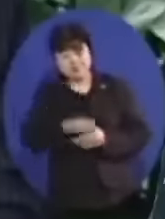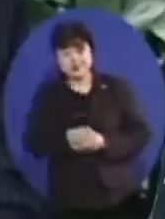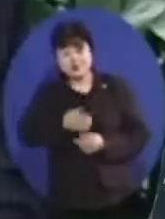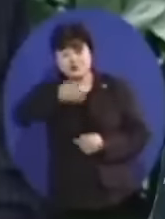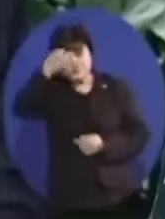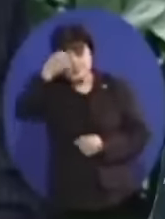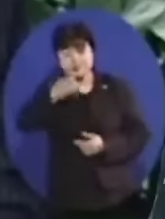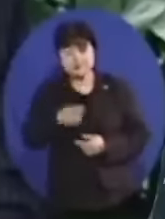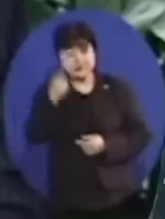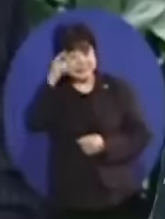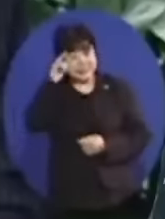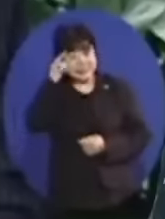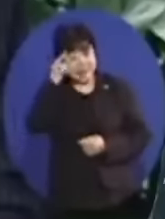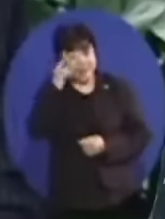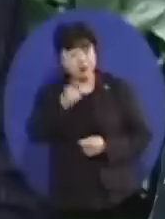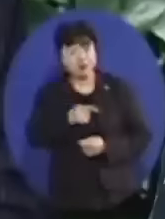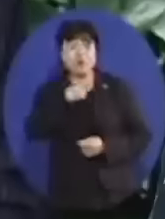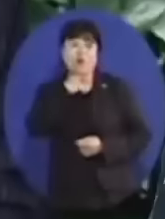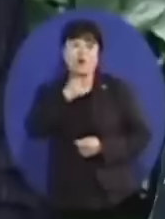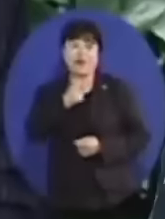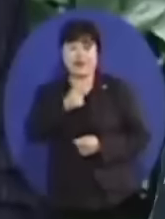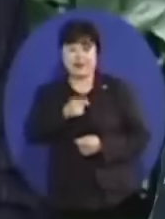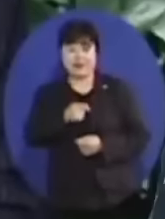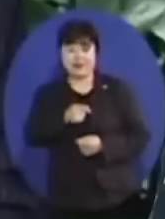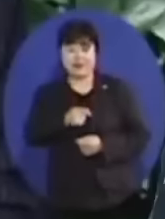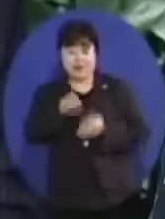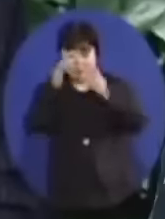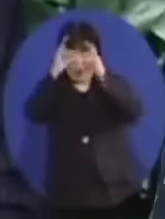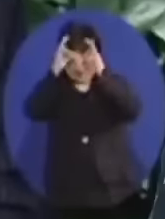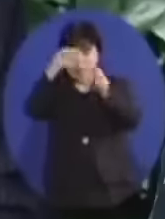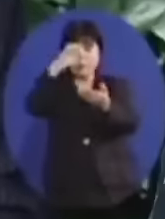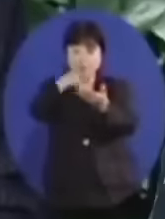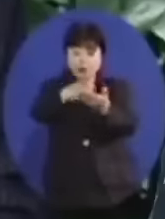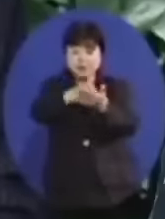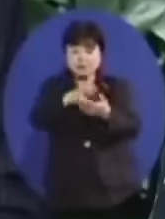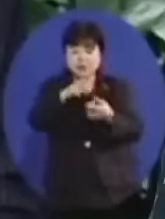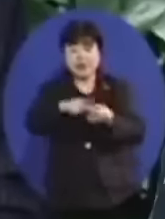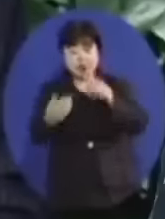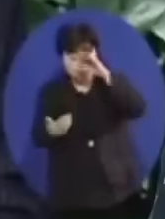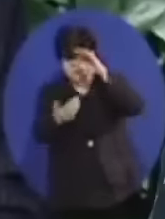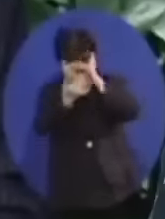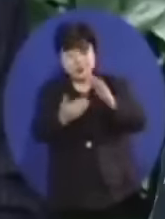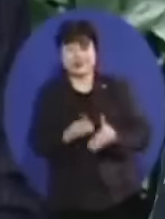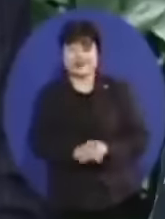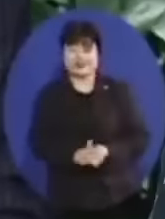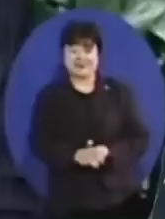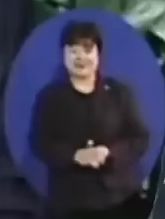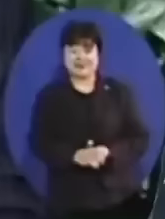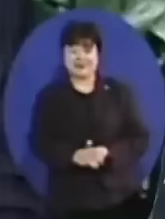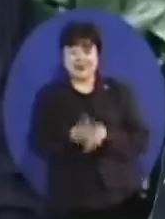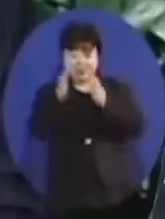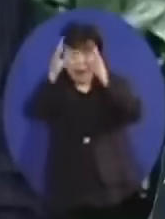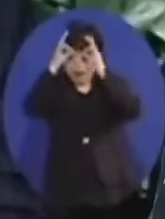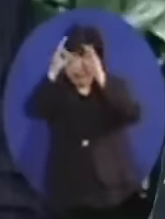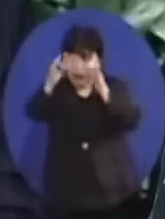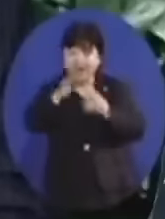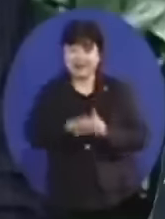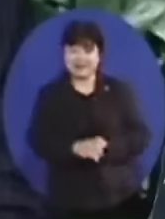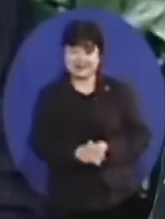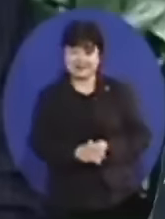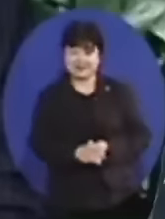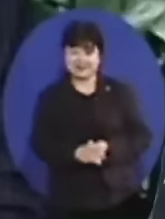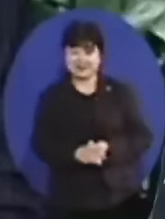꿈을 상상하고 바라보면 바라봄의 법칙에 의해서 이루어지는 것입니다. 바라본,